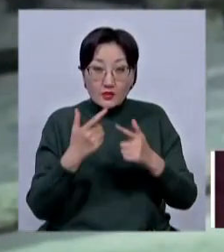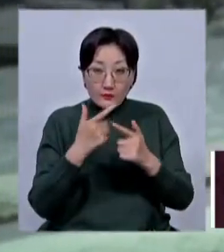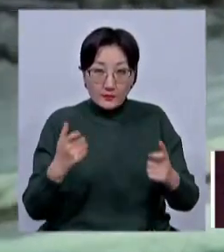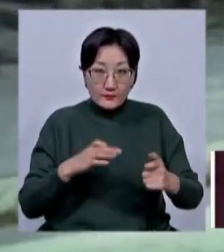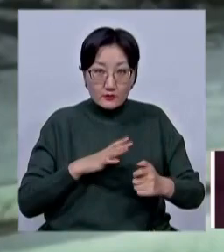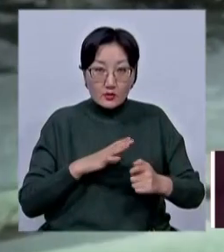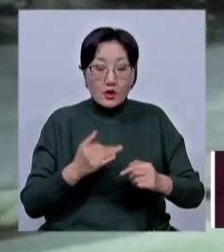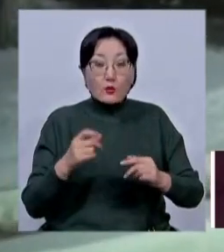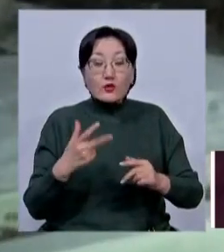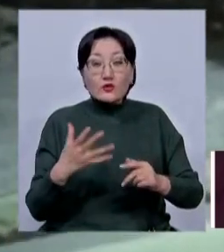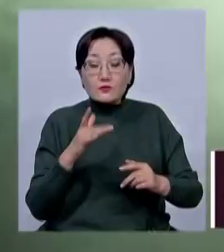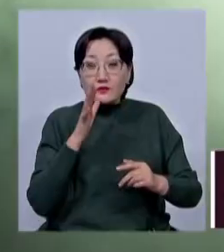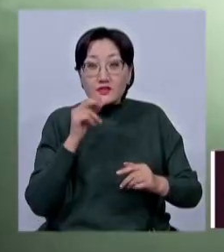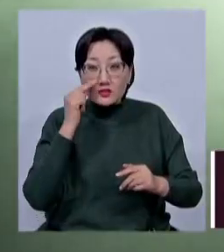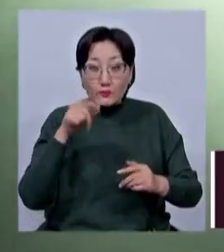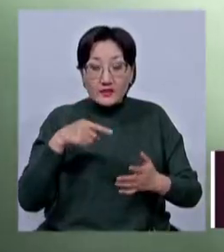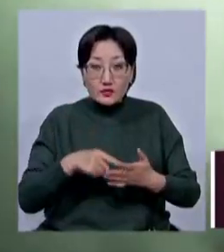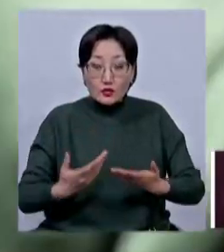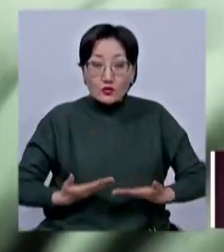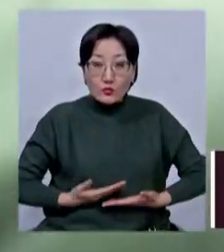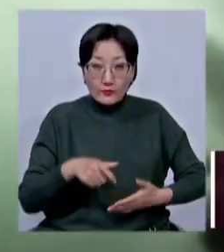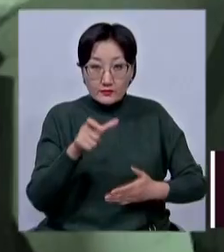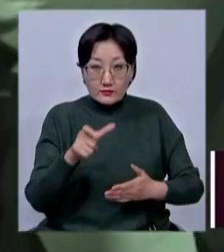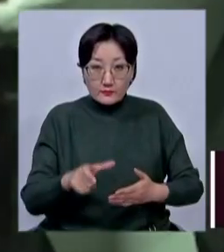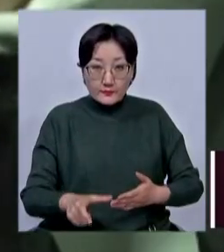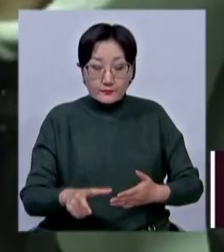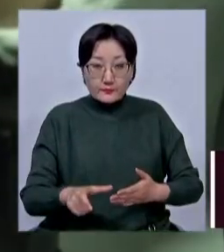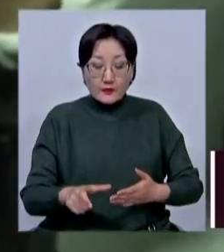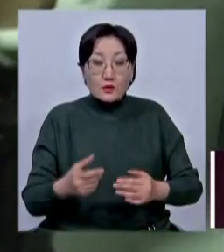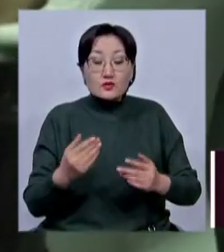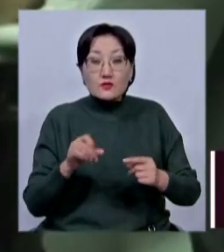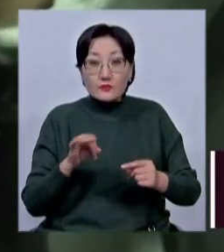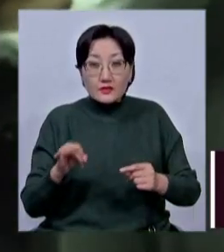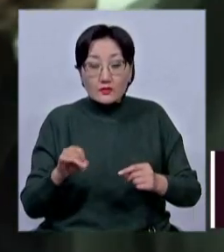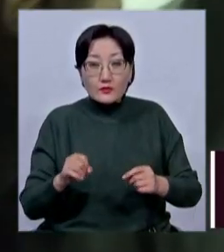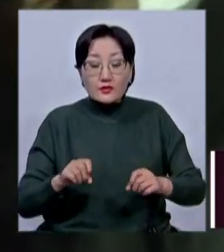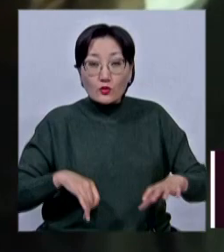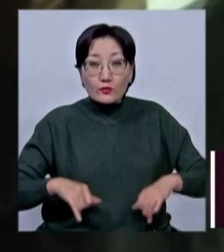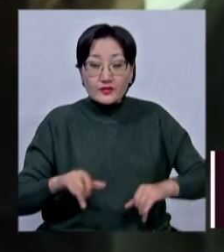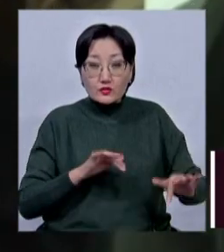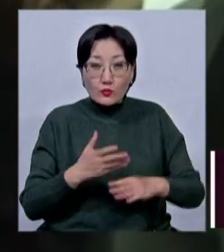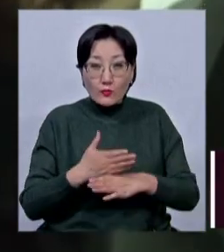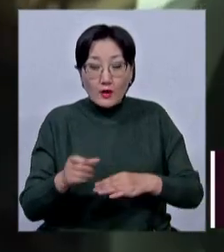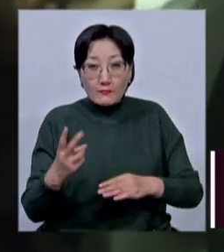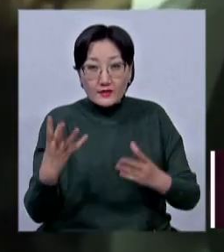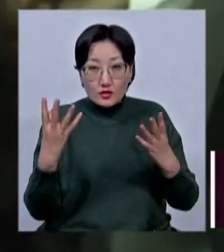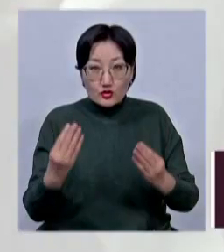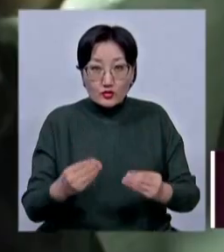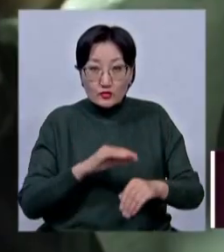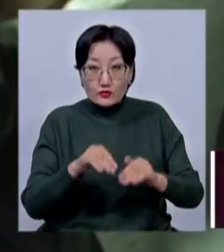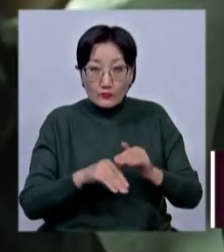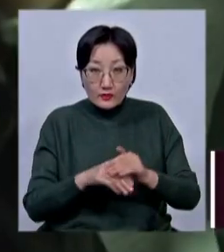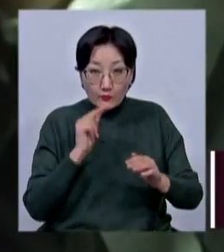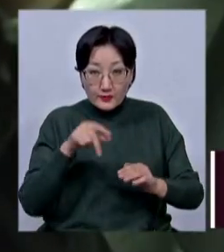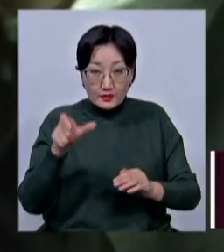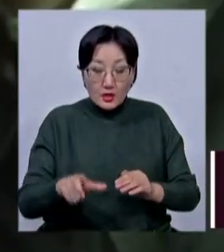мәлімдеді. Ол 35 жастағы Шымкент қаласының жергілікті тұрғыны екен. Сондай-ақ, айуандық әрекетінен кейін бірнеше күн қашып жүрген